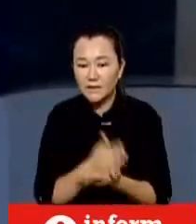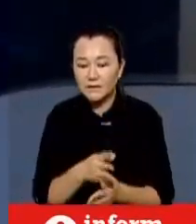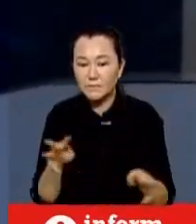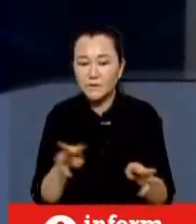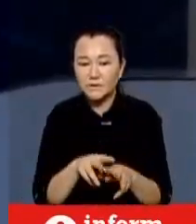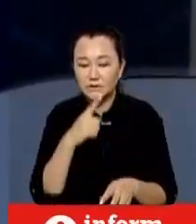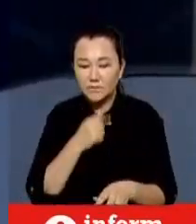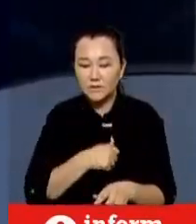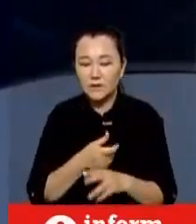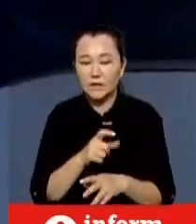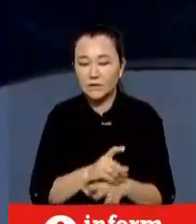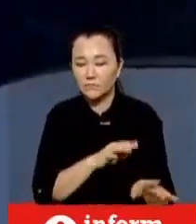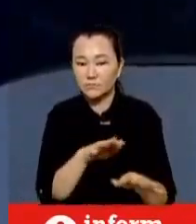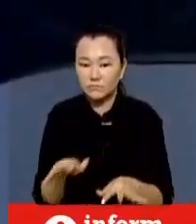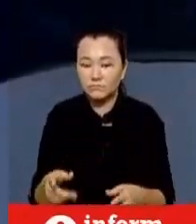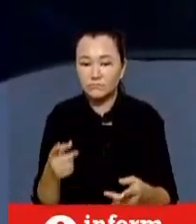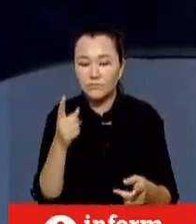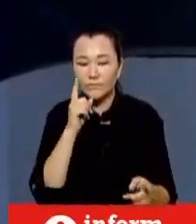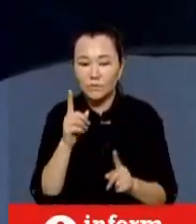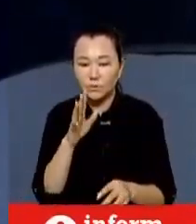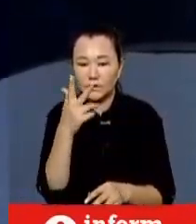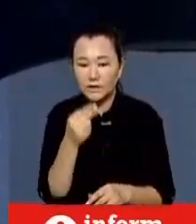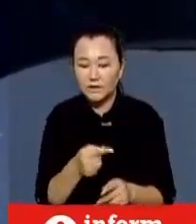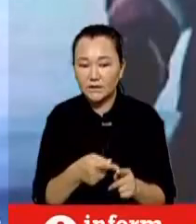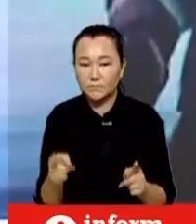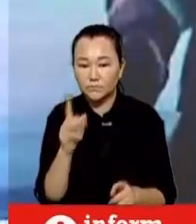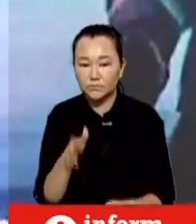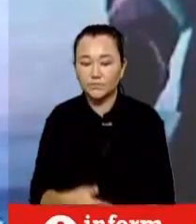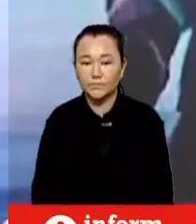ұйытқы болуымен өтетін мәдени шара 3 күнге созылады.